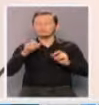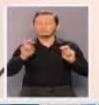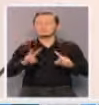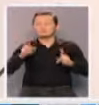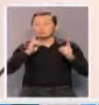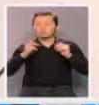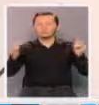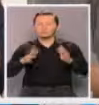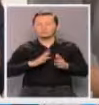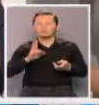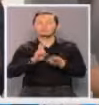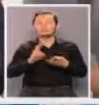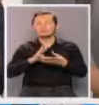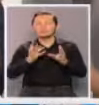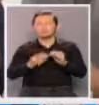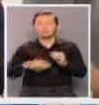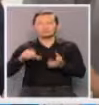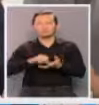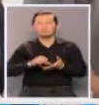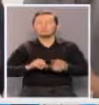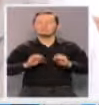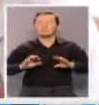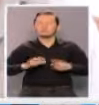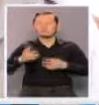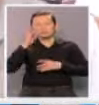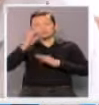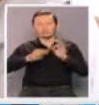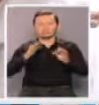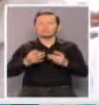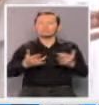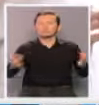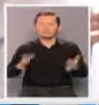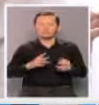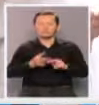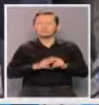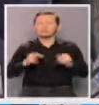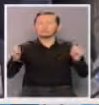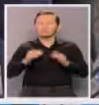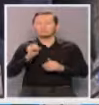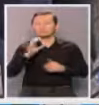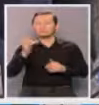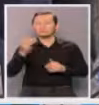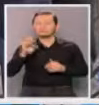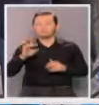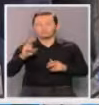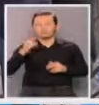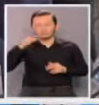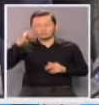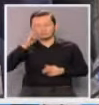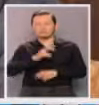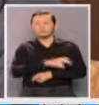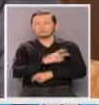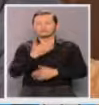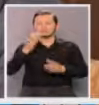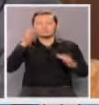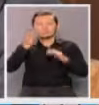өтті. Кездесуде өңіріміздің экологиялық жағдайы туралы пікірлер талқыланды. Шараға Асфендияров атындағы Қазақ ұлттық медициналық